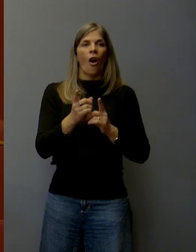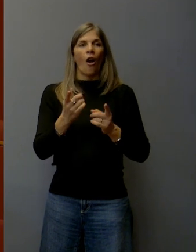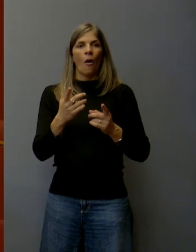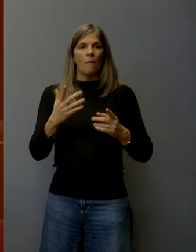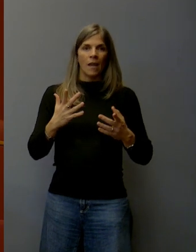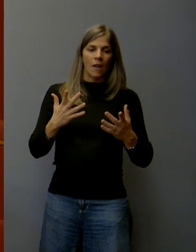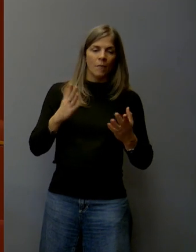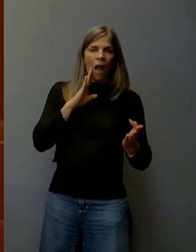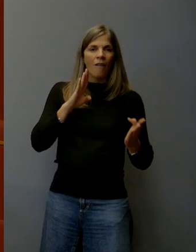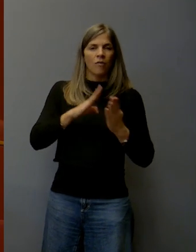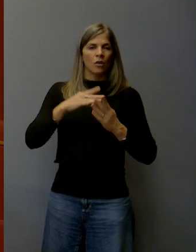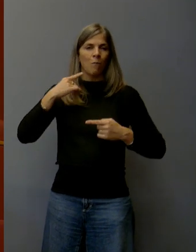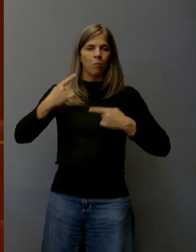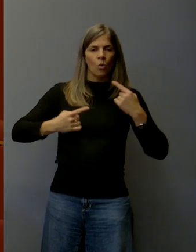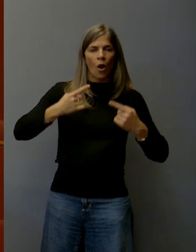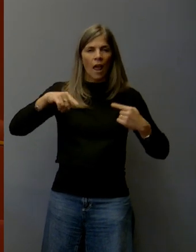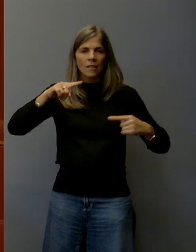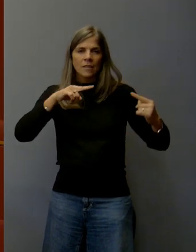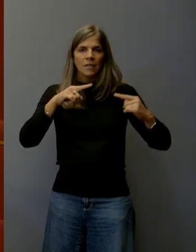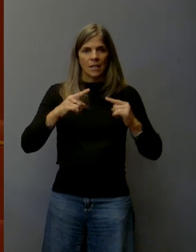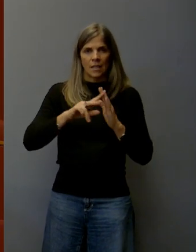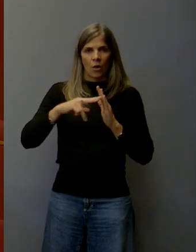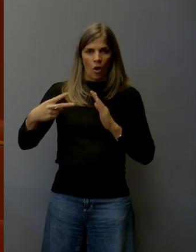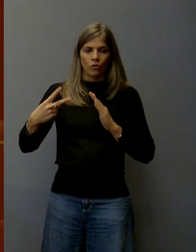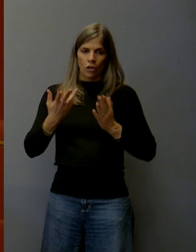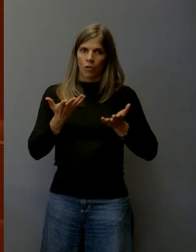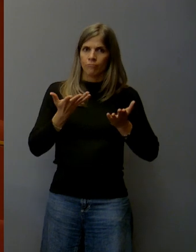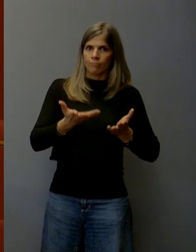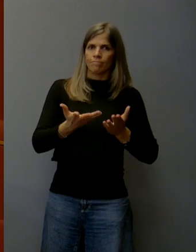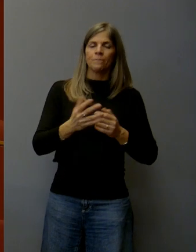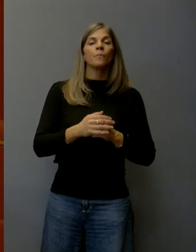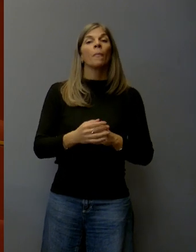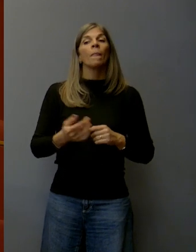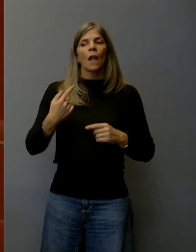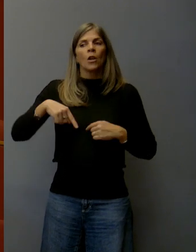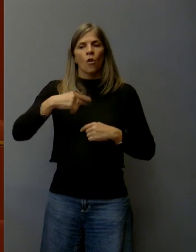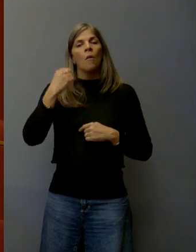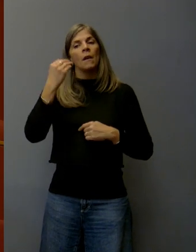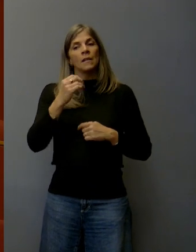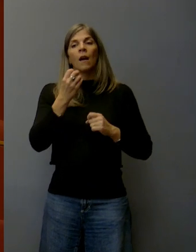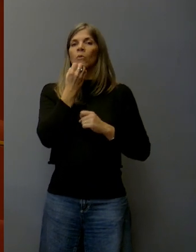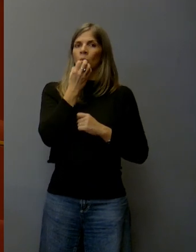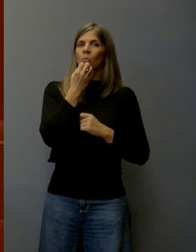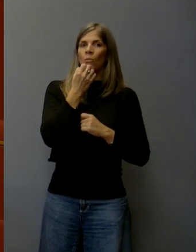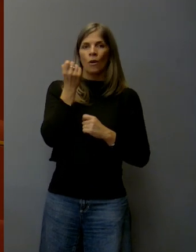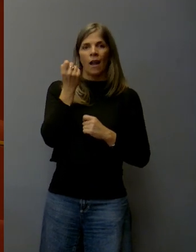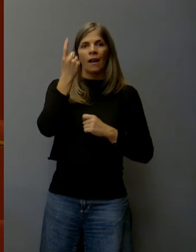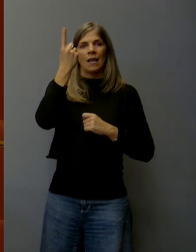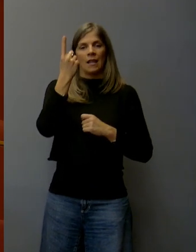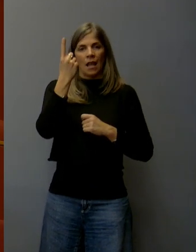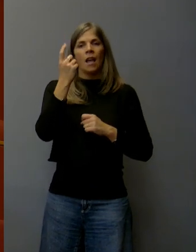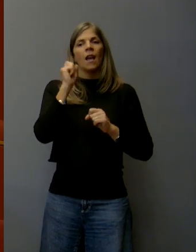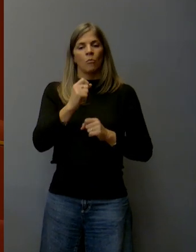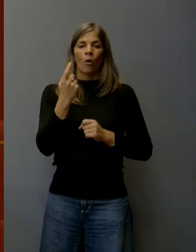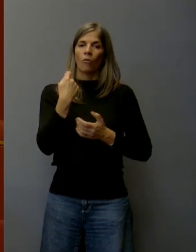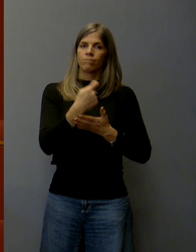tecnologica e quindi secondo Secondo noi questo dovrebbe essere e uno dei canali verso in cui indirizzare